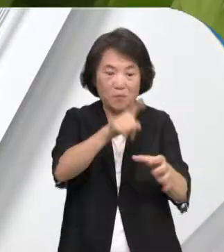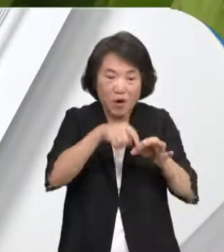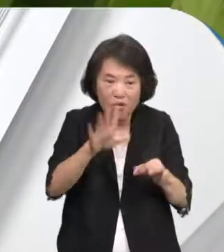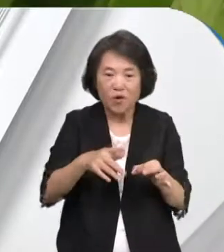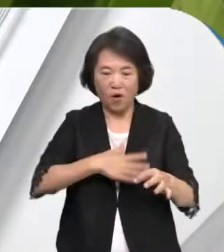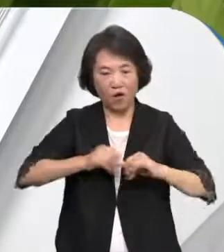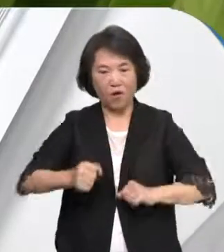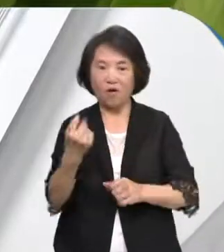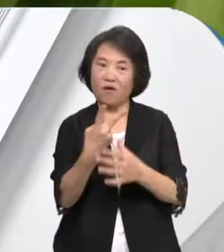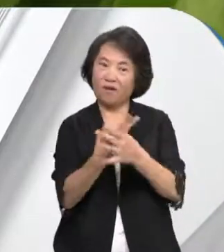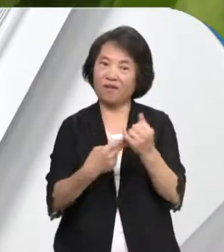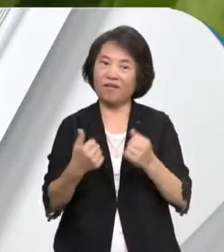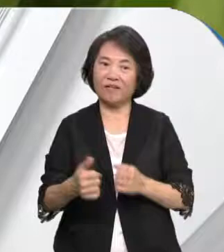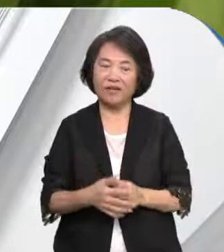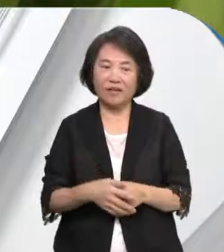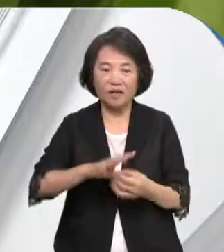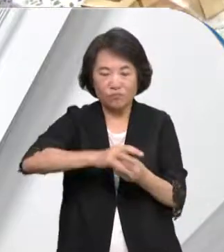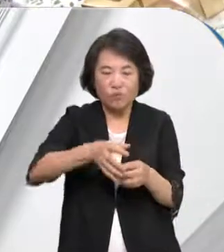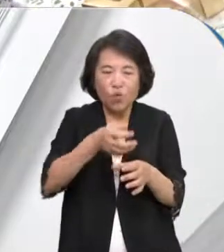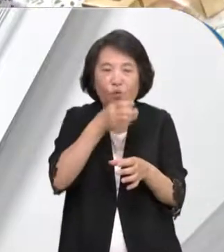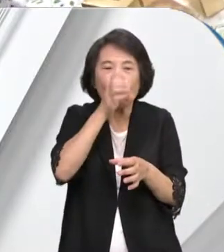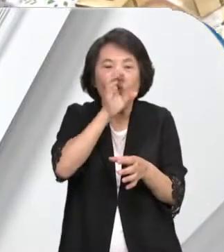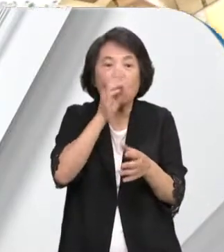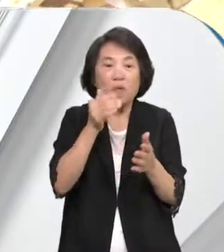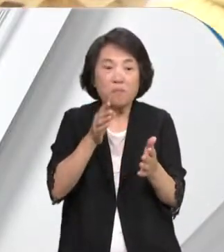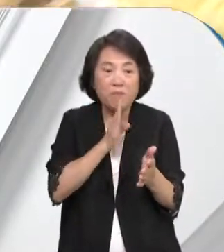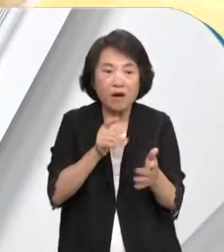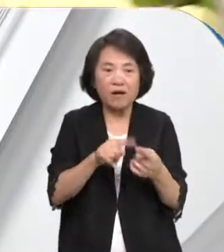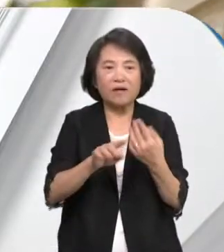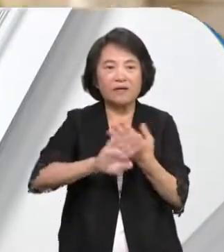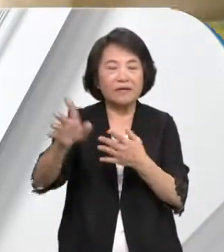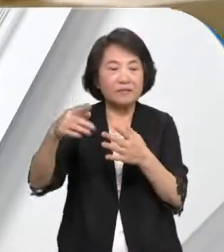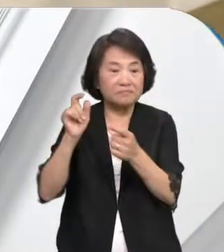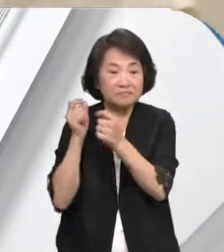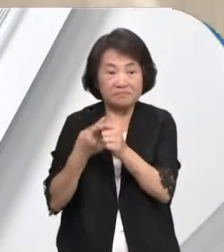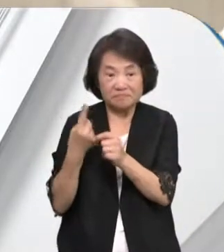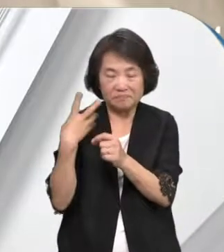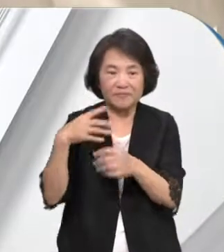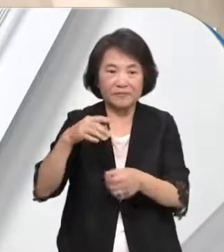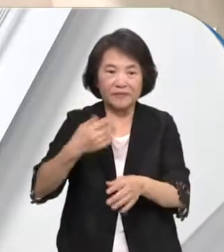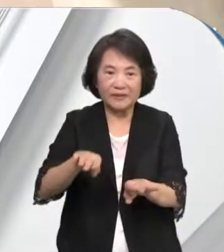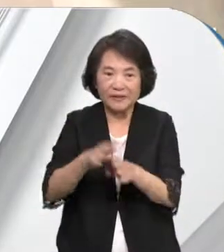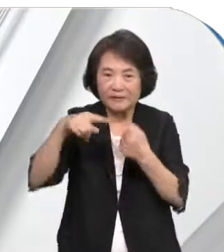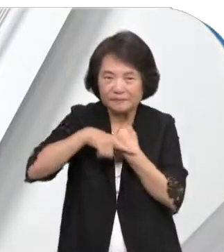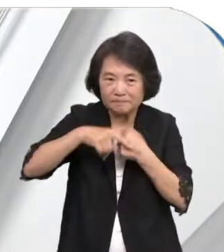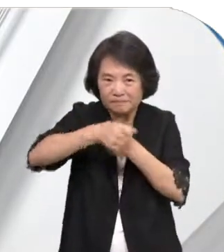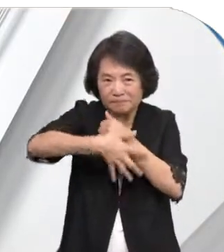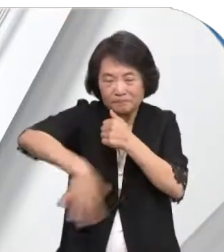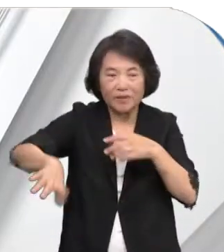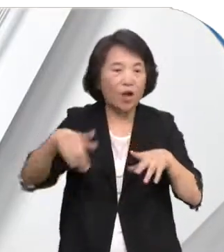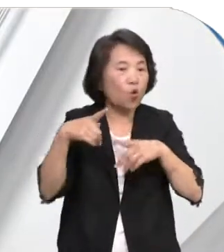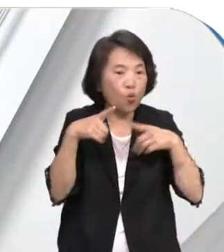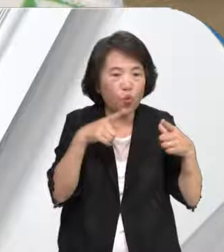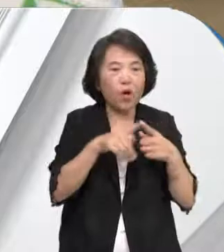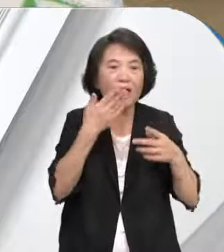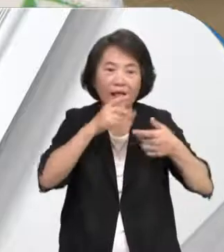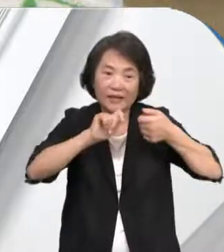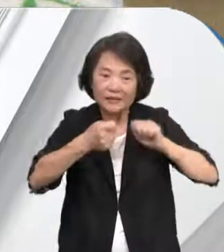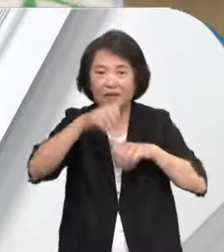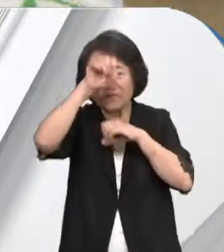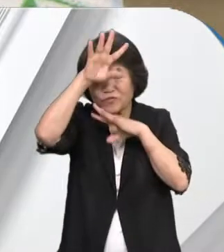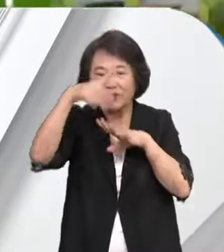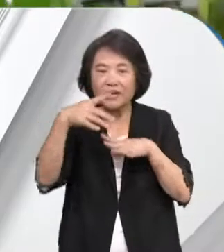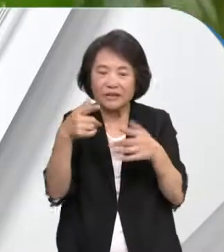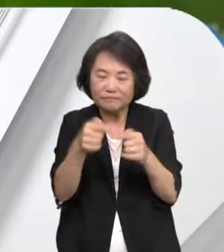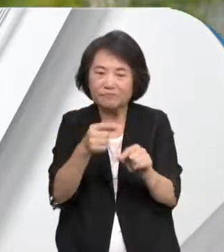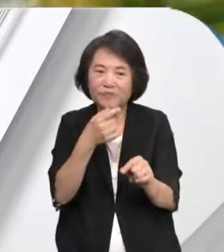赢。 除了卖柠檬水以外，在安东以来合作下面更开发各种内地商品，有鸡卵糕、同凤梨酥、辣